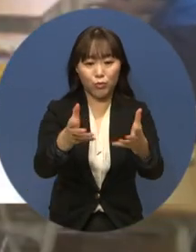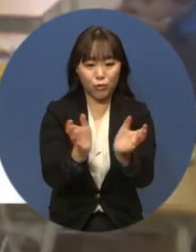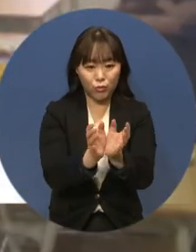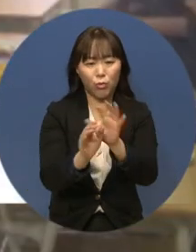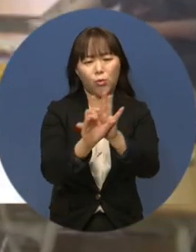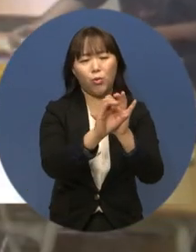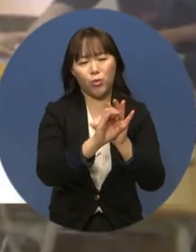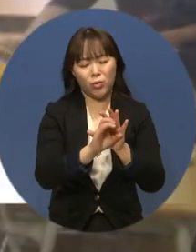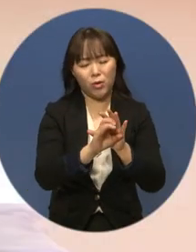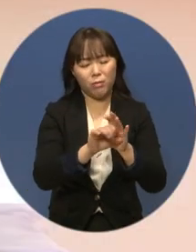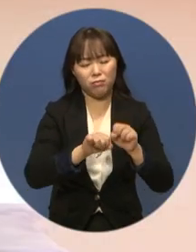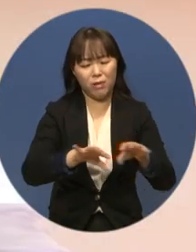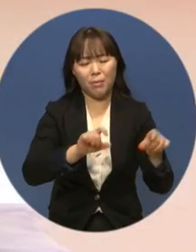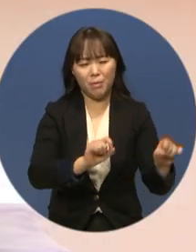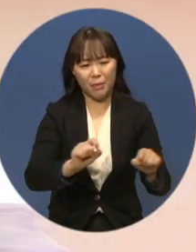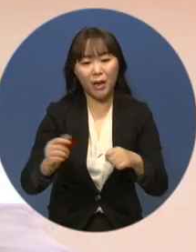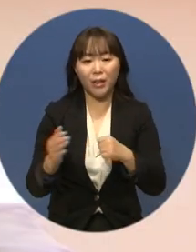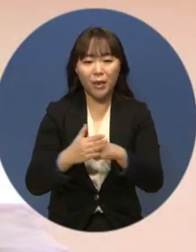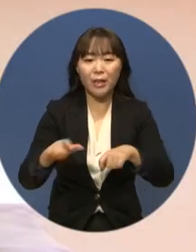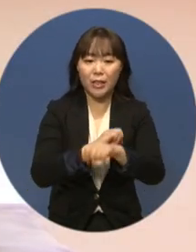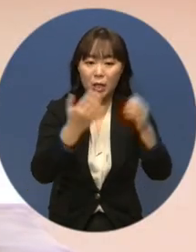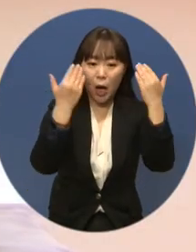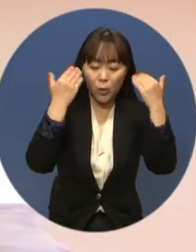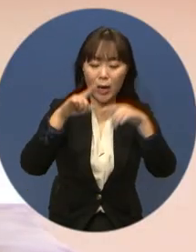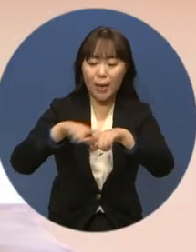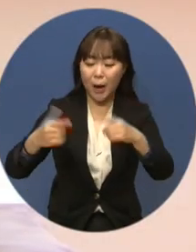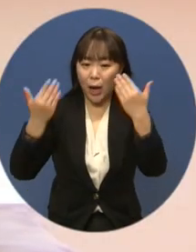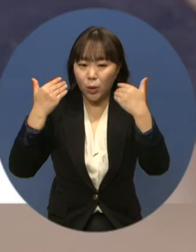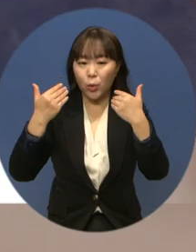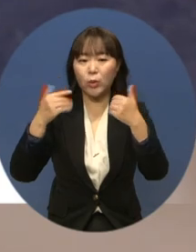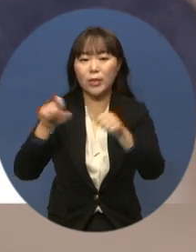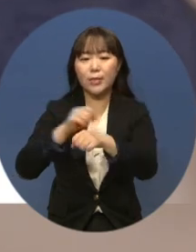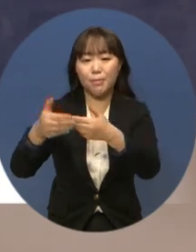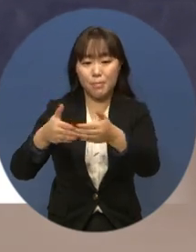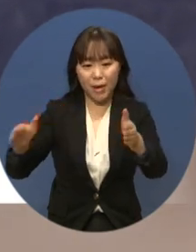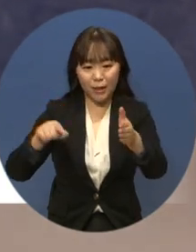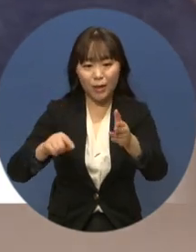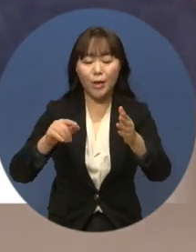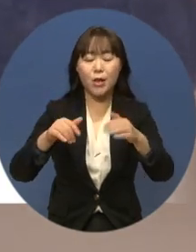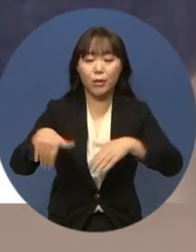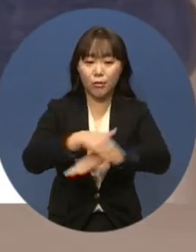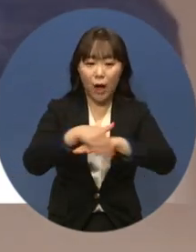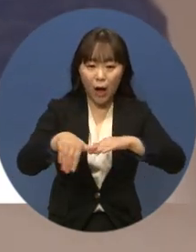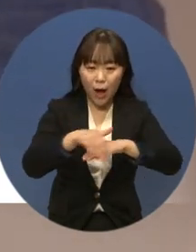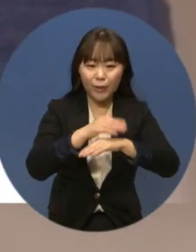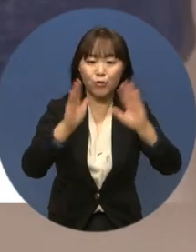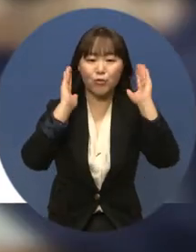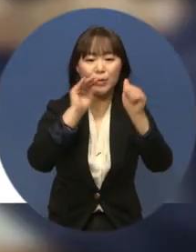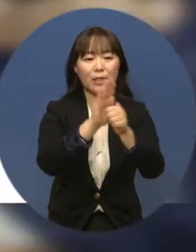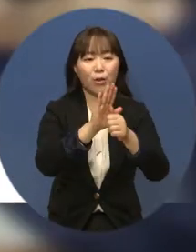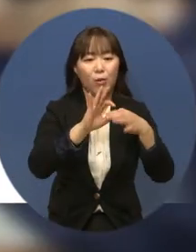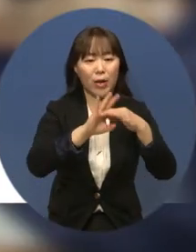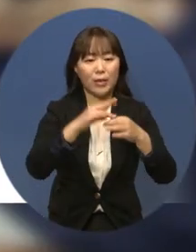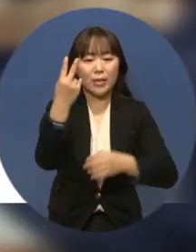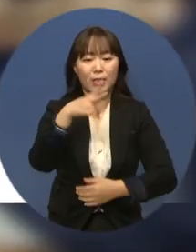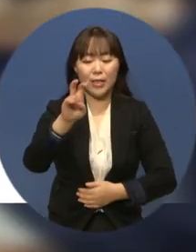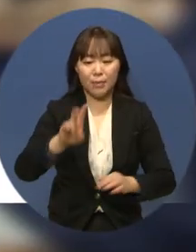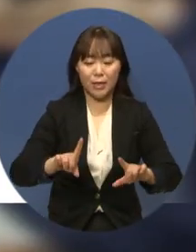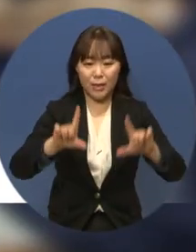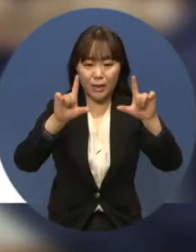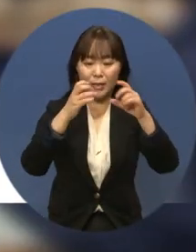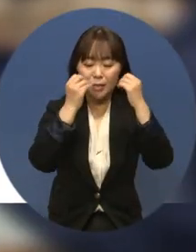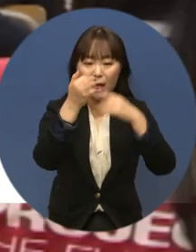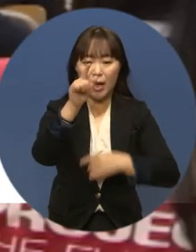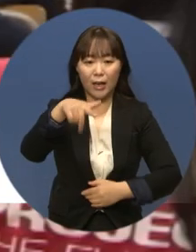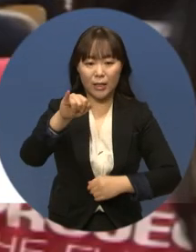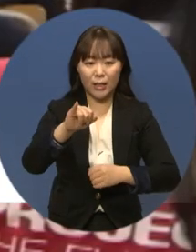코로나19 장기화에 대비해 특수학교와 일반학교 특수학급의 등교 수업 지원을 강화하는 2021년